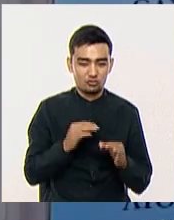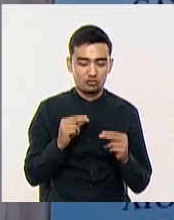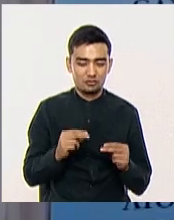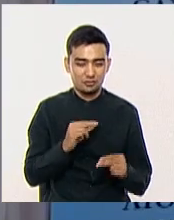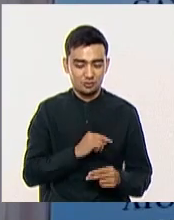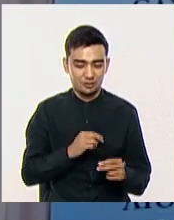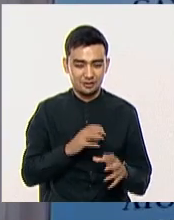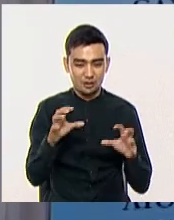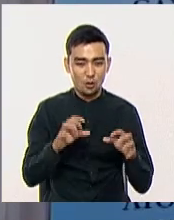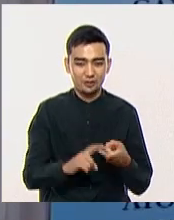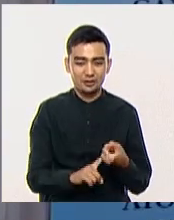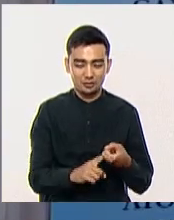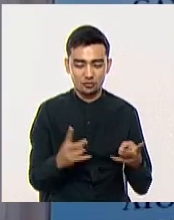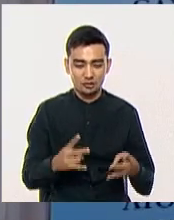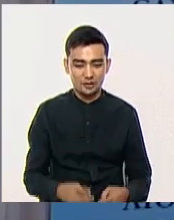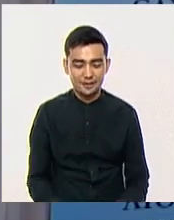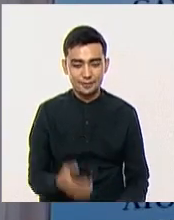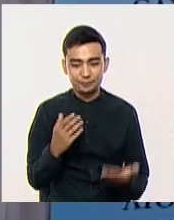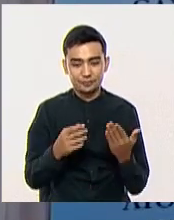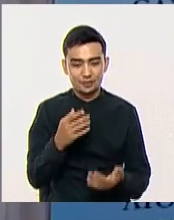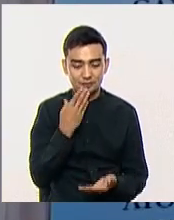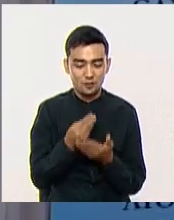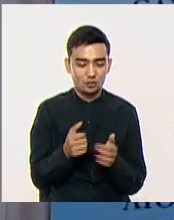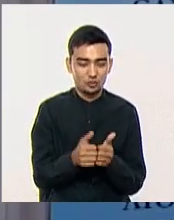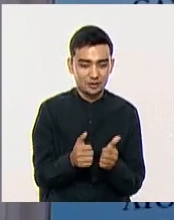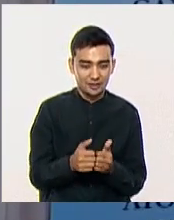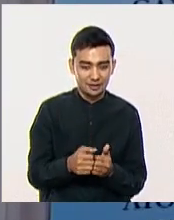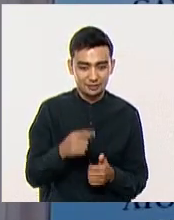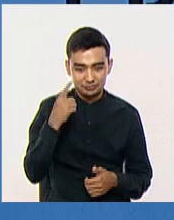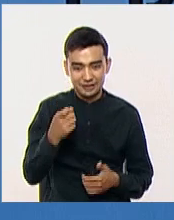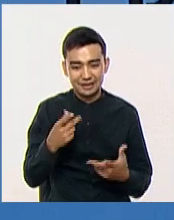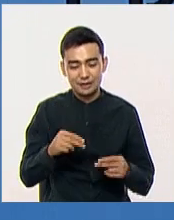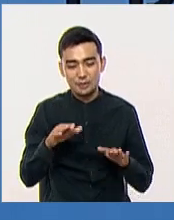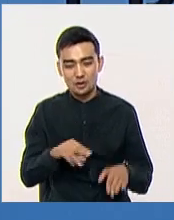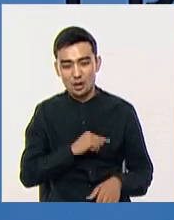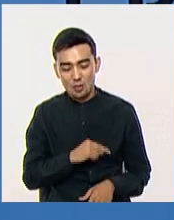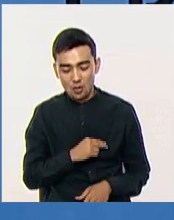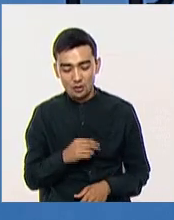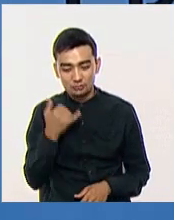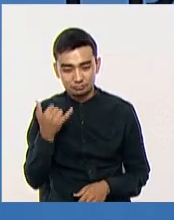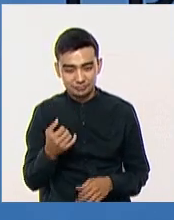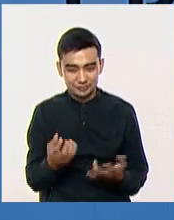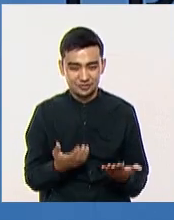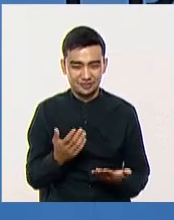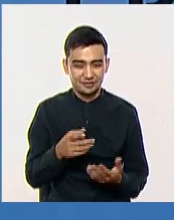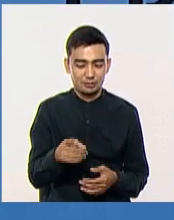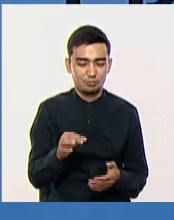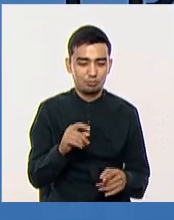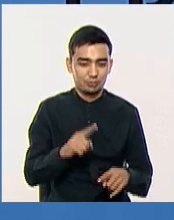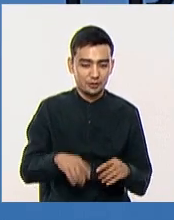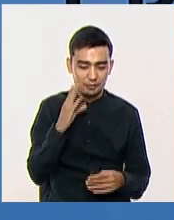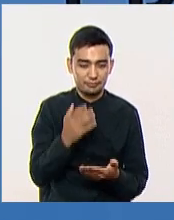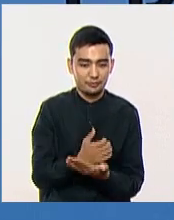контакты, возможно оставить контакты своих соседей, либо место, где он работает. Это, конечно, намного ускорит, так как мы